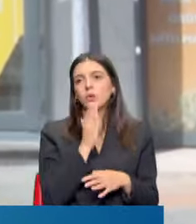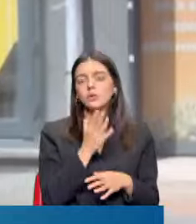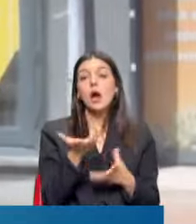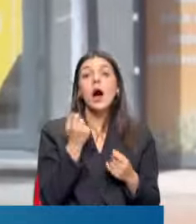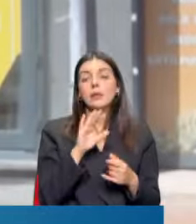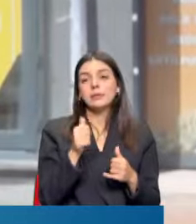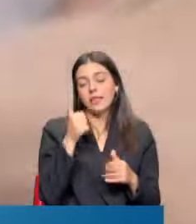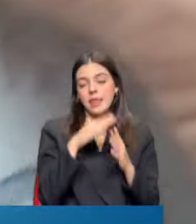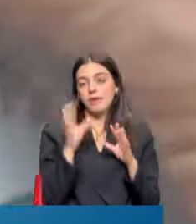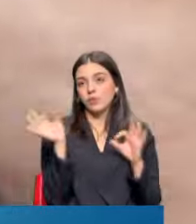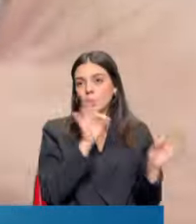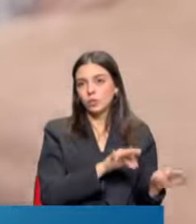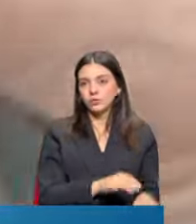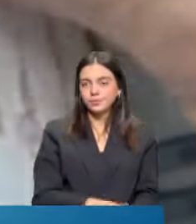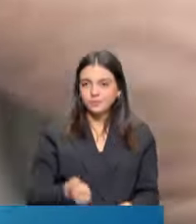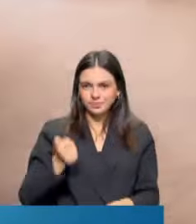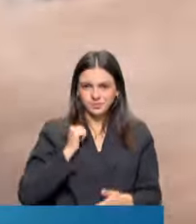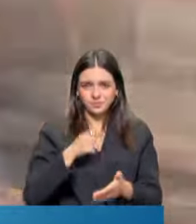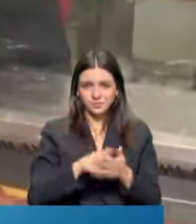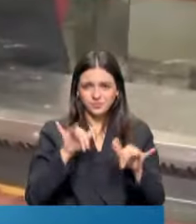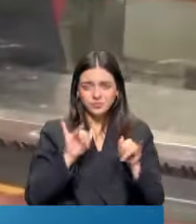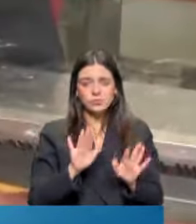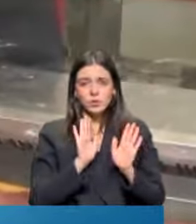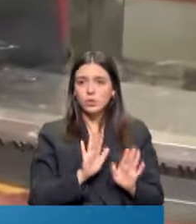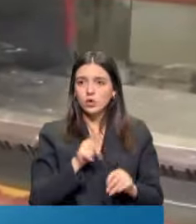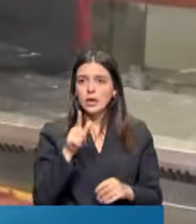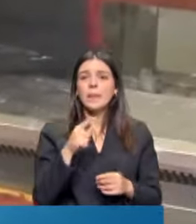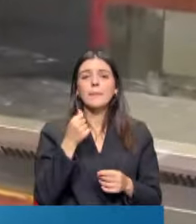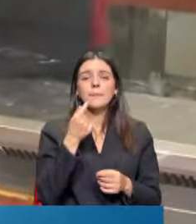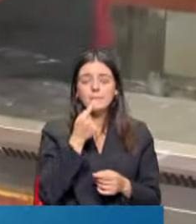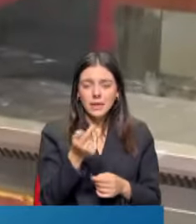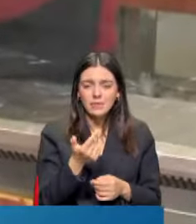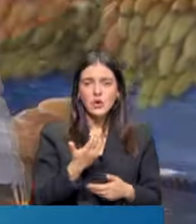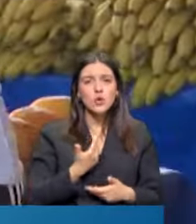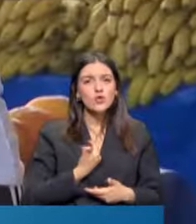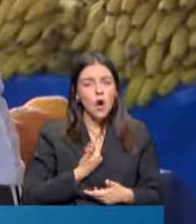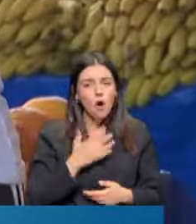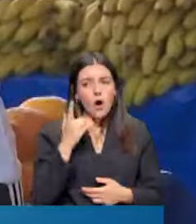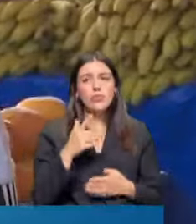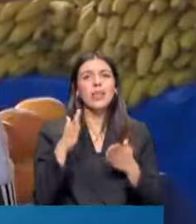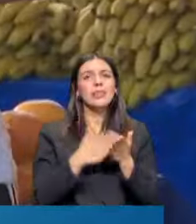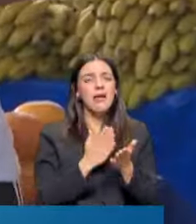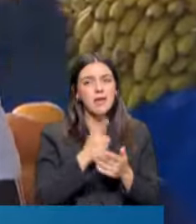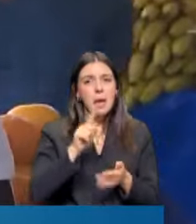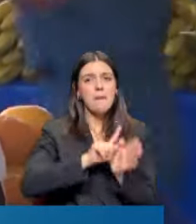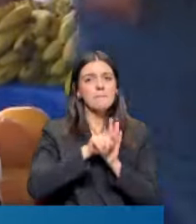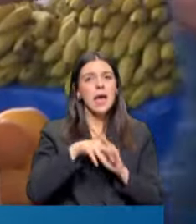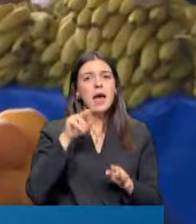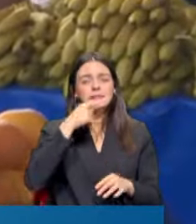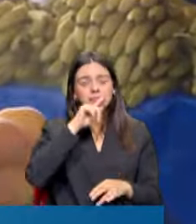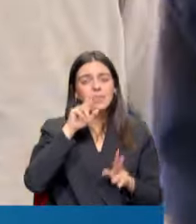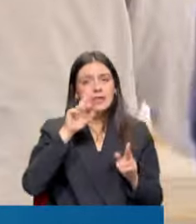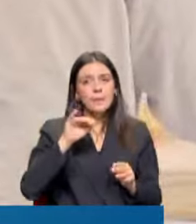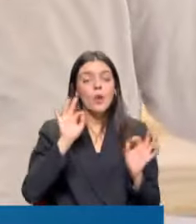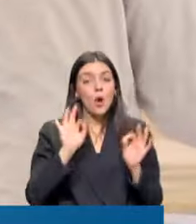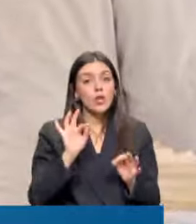Alamazsak geri eve dönüyoruz. Asgari ücret sabit kalırken mercimek, kuru fasulye, yoğurt, dana eti, tereyağı, zeytin, bal gibi temel gıda